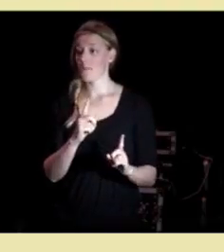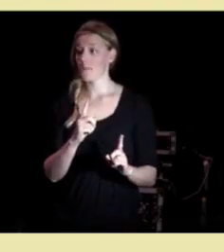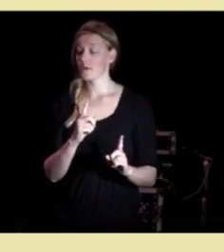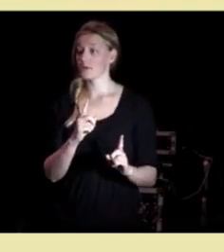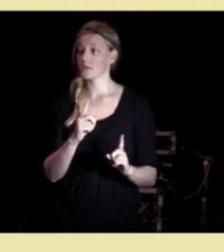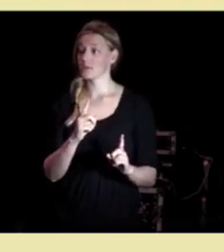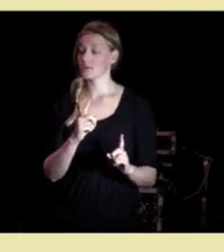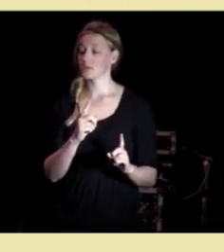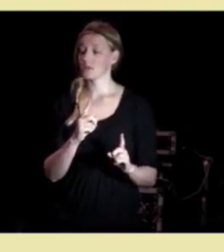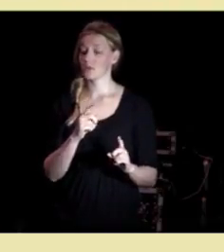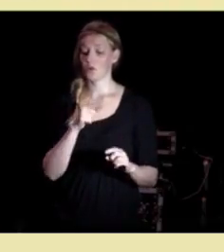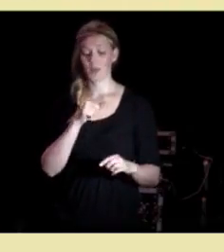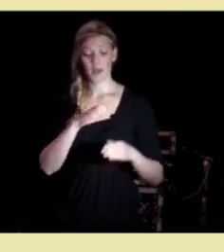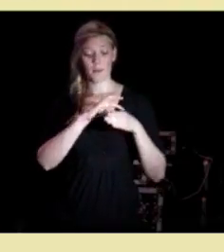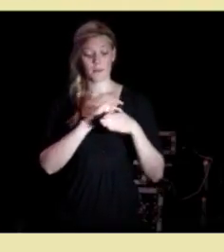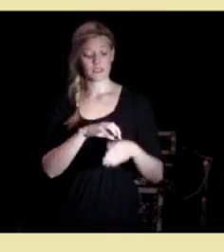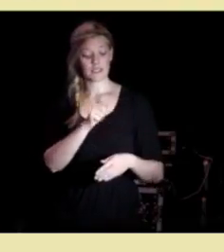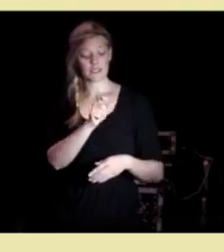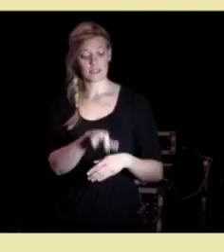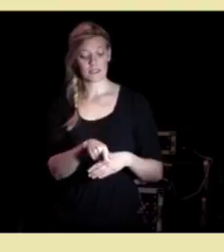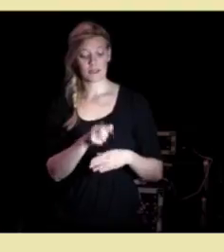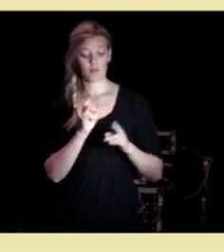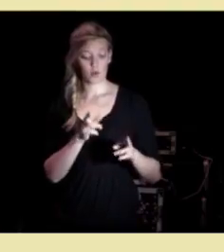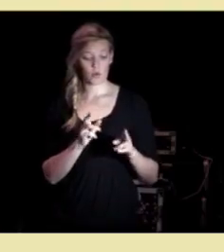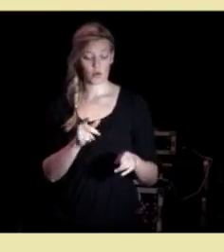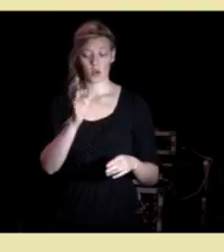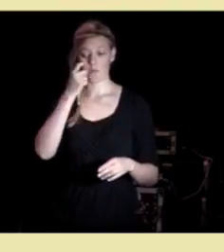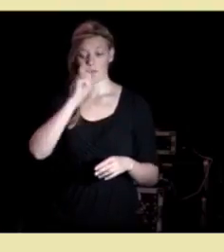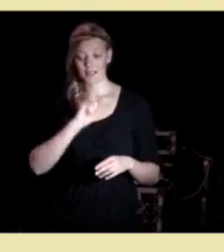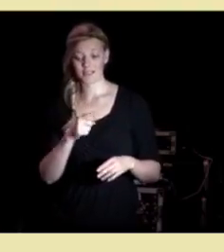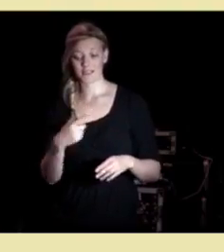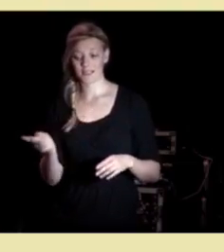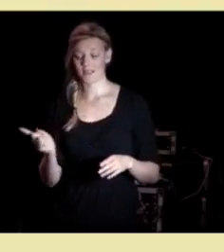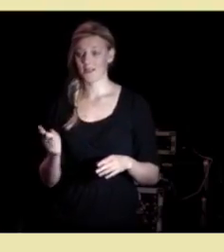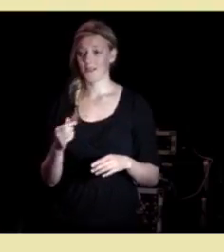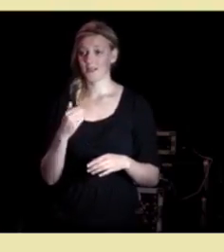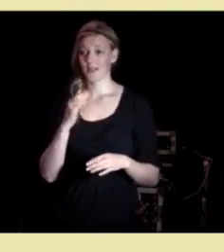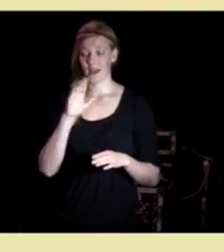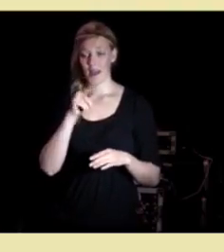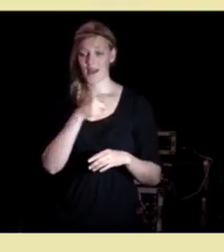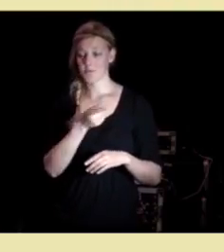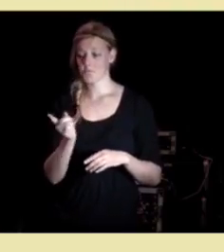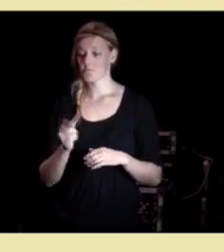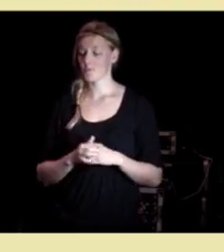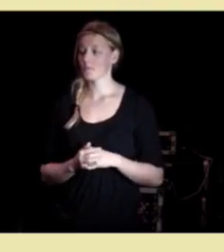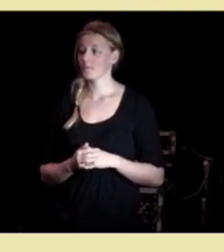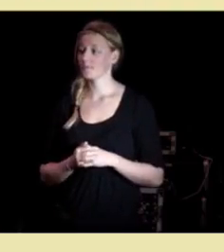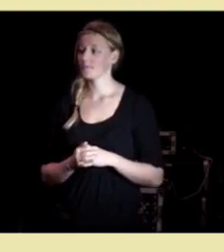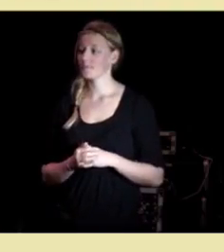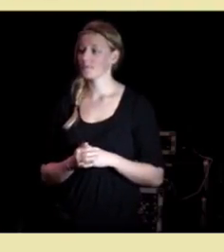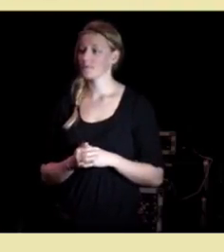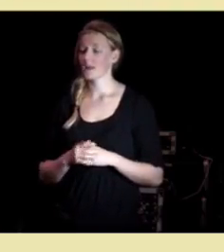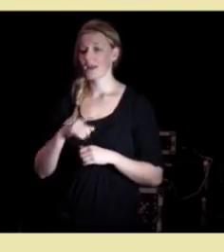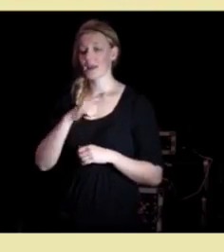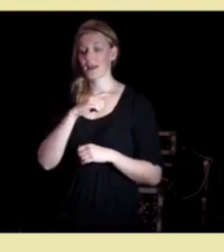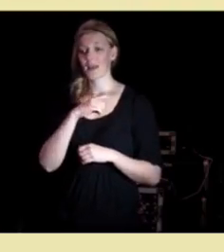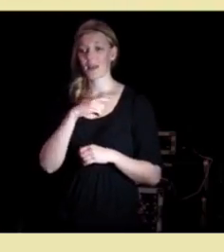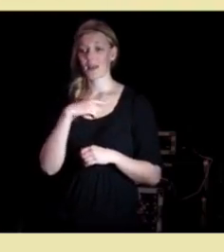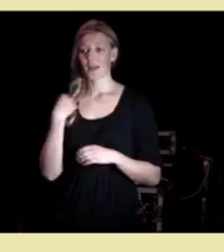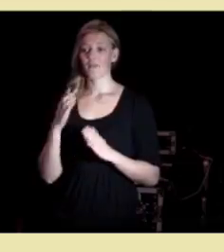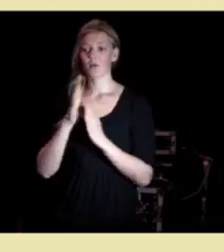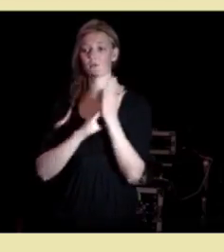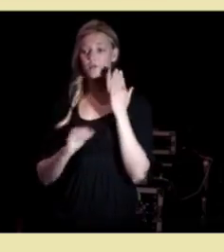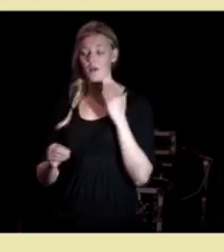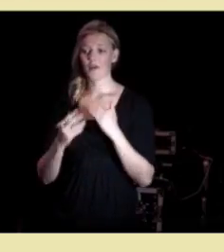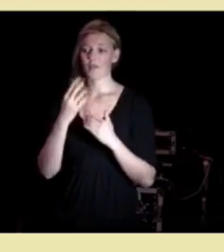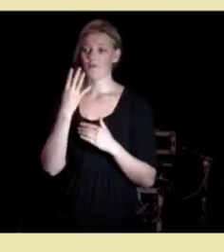Det er der pasienter, brukere, mennesker befinner seg. Så jeg tror jeg vil oppsummere med at det er liksom